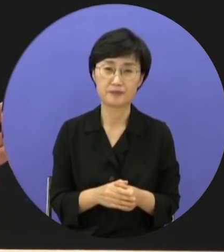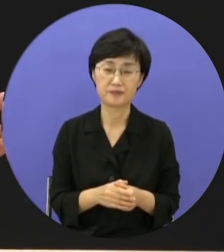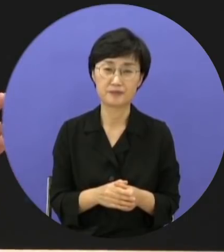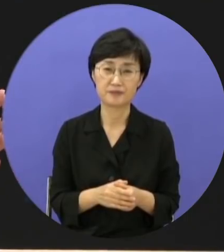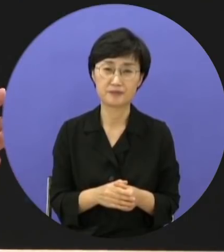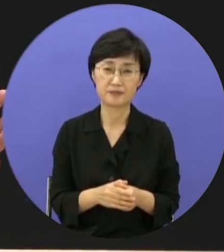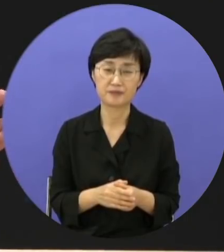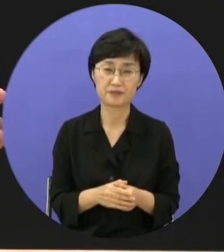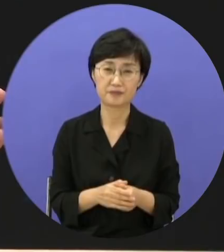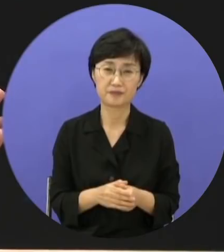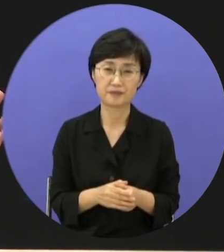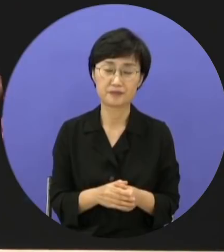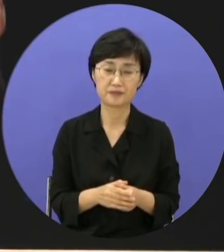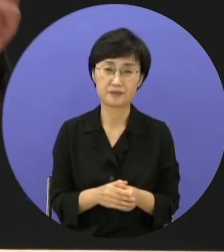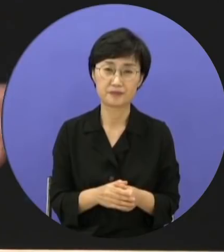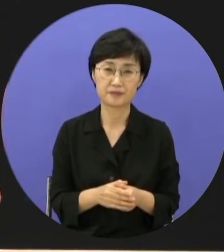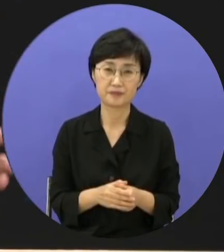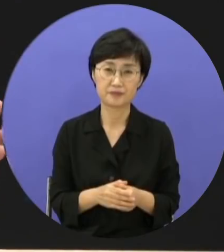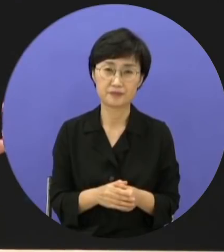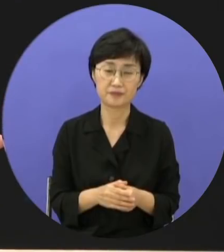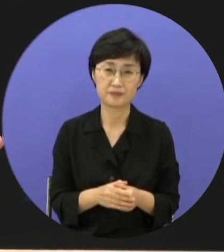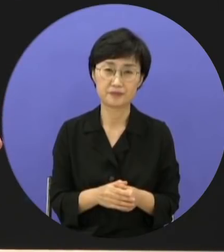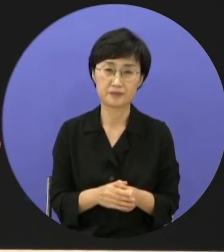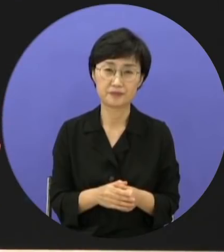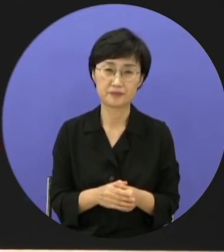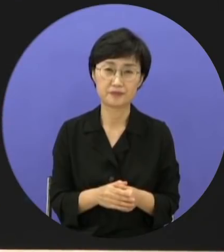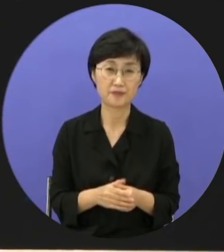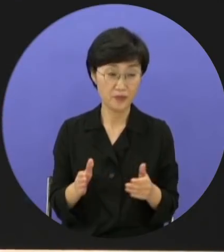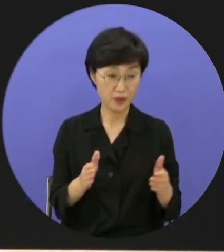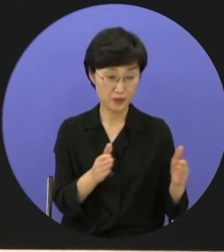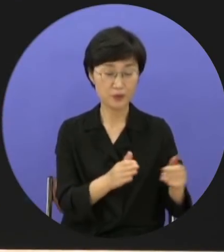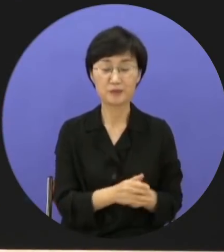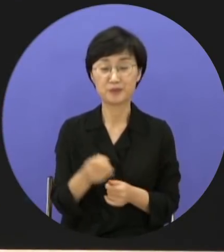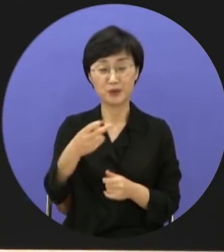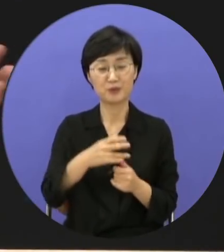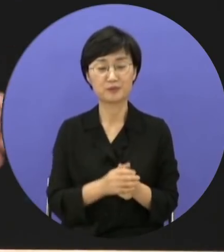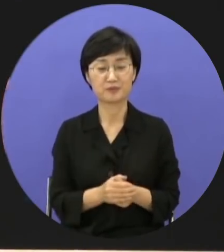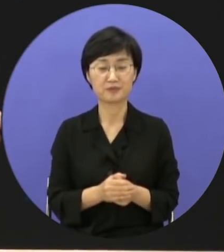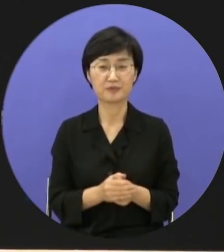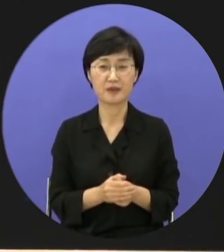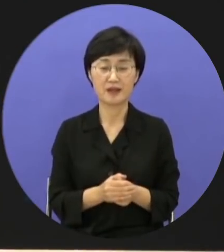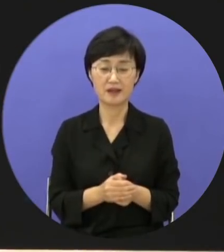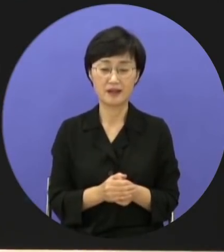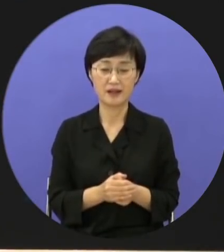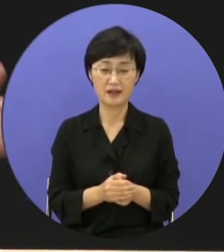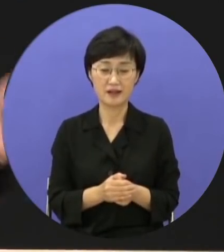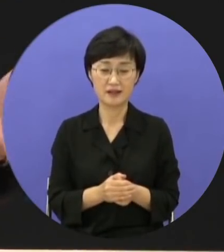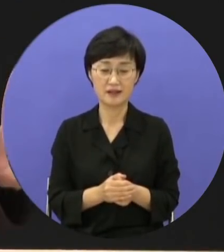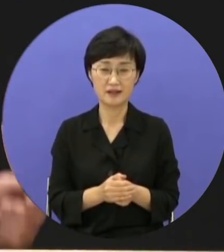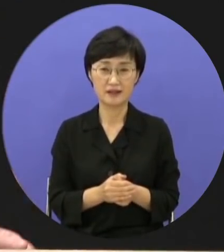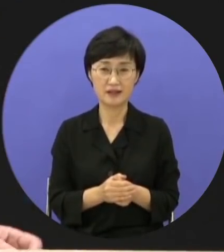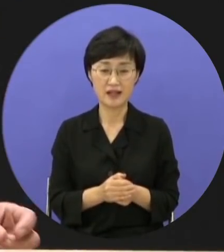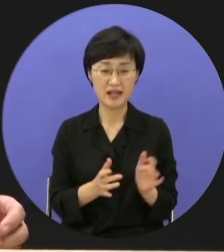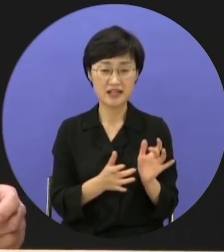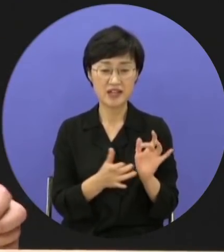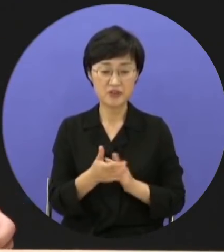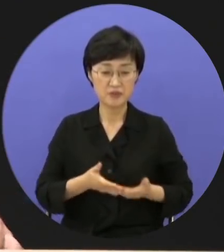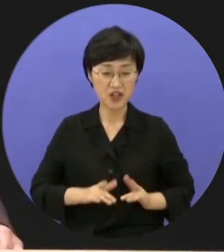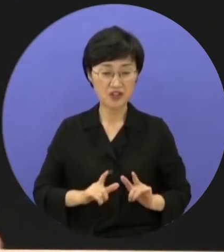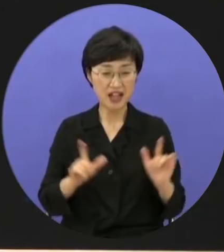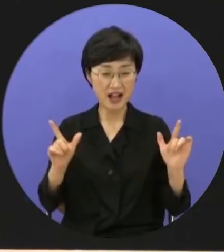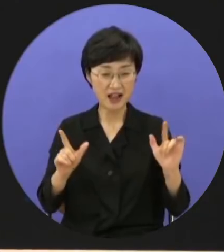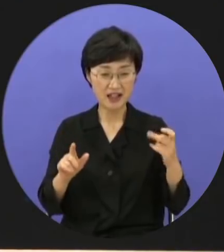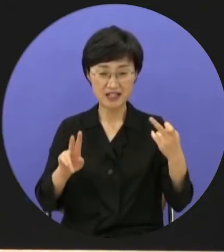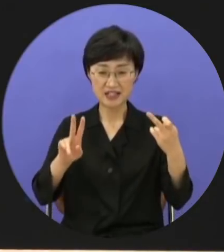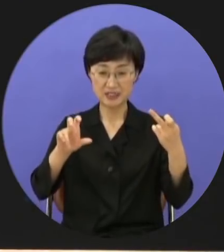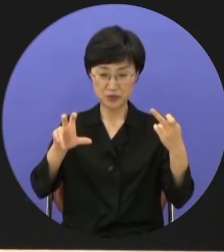아니면 너무 그리고 이 그리스도 오신데 너무 성탄절이 너무 이렇게 세속화된 거 아니냐? 이렇게